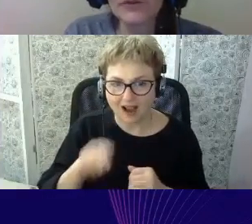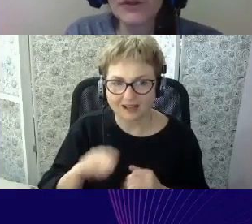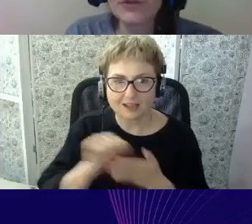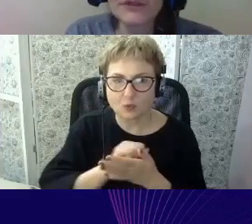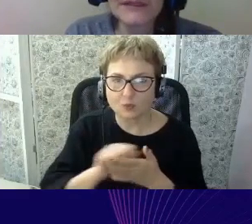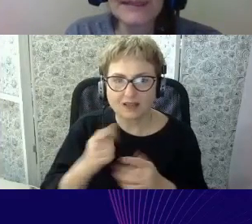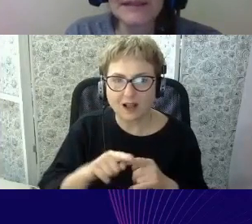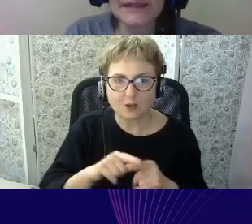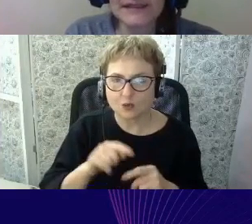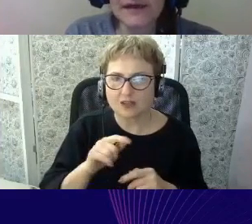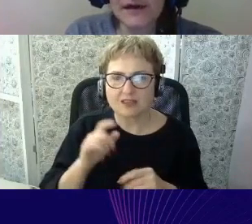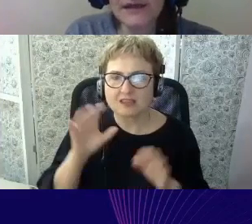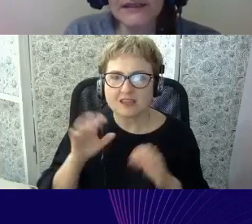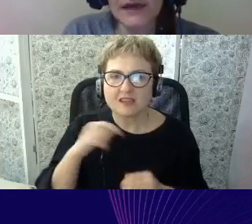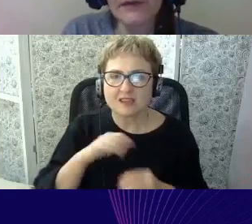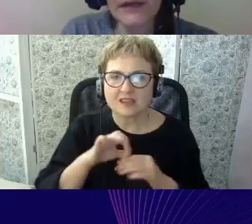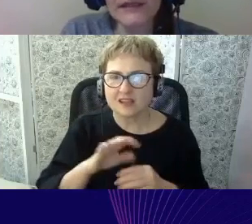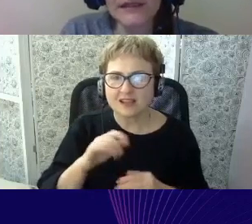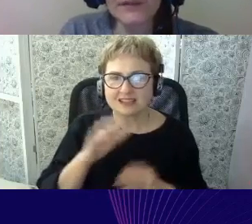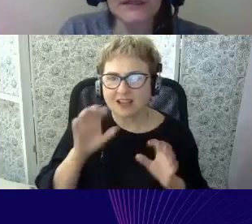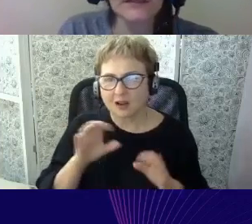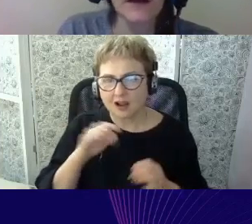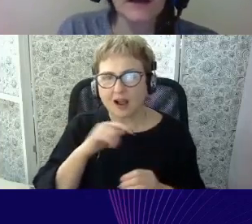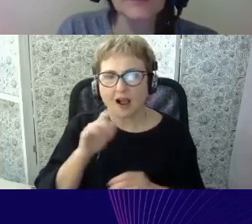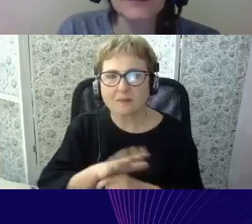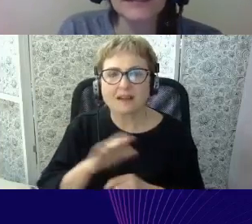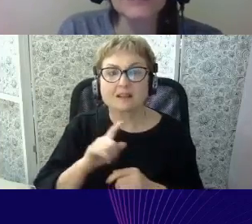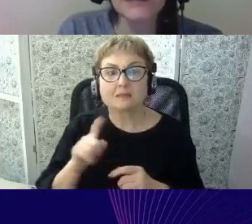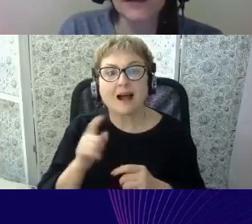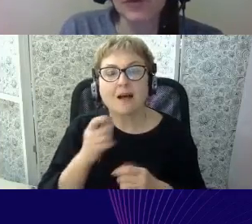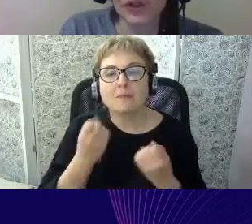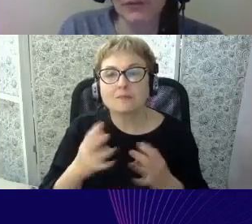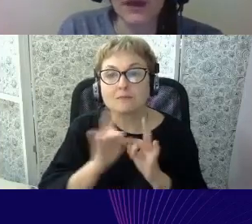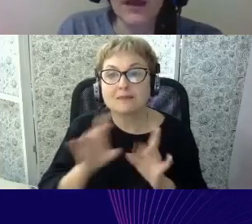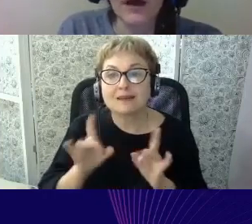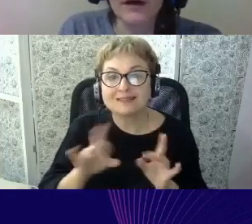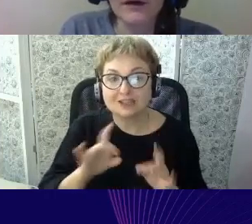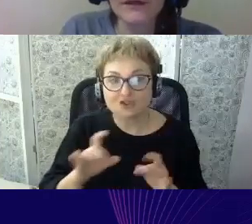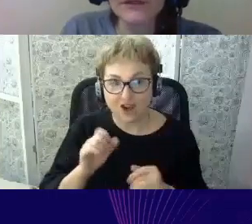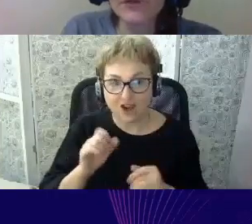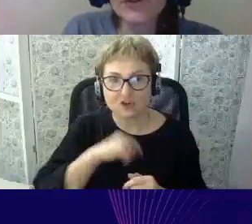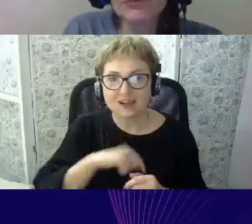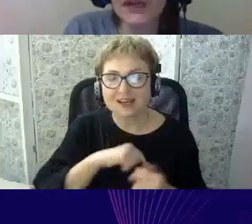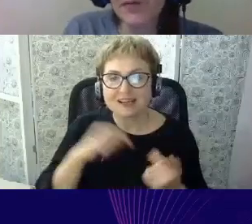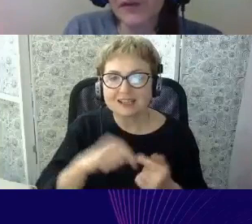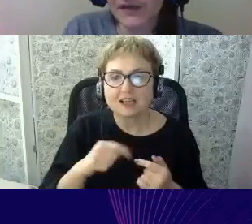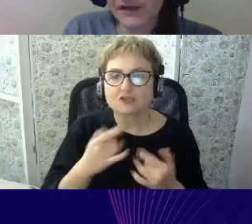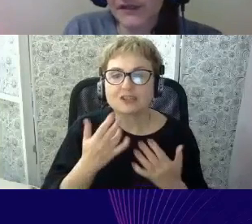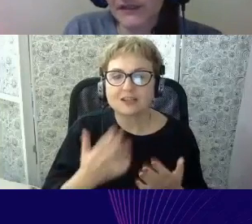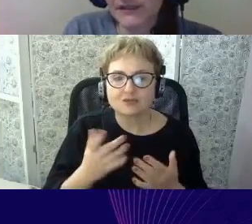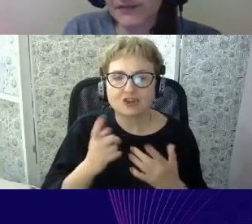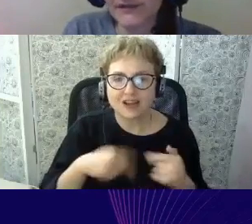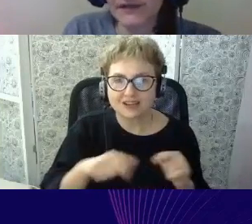документ, который не носит законодательный характер, а является, я бы сказала, актом разъясняющим, характеризующим